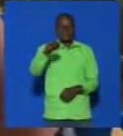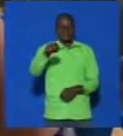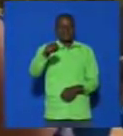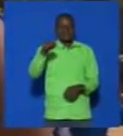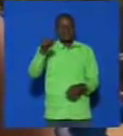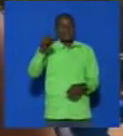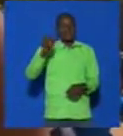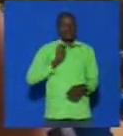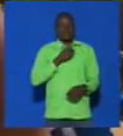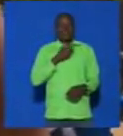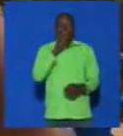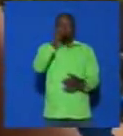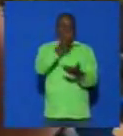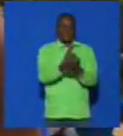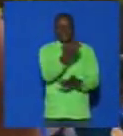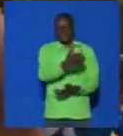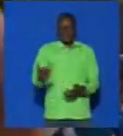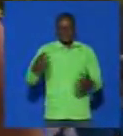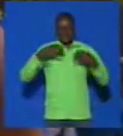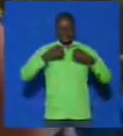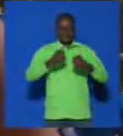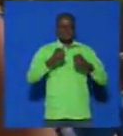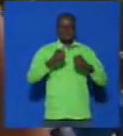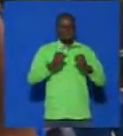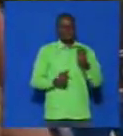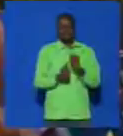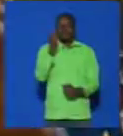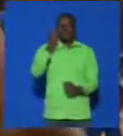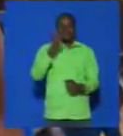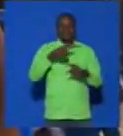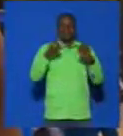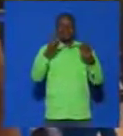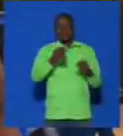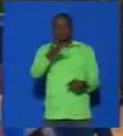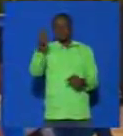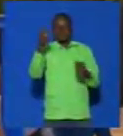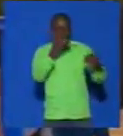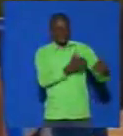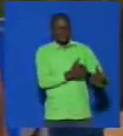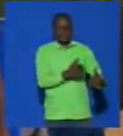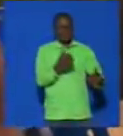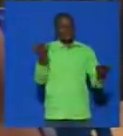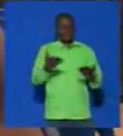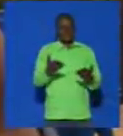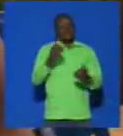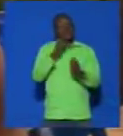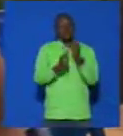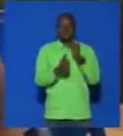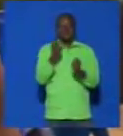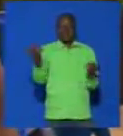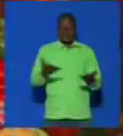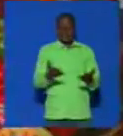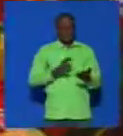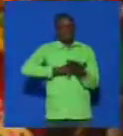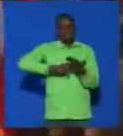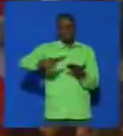galvaniser disséquer les enfants sont en forme ça va passer bon maintenant de l'autre côté là bas cela va sûrement team usa qui seront ici là